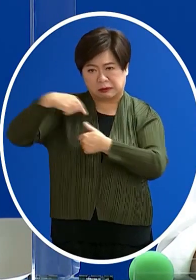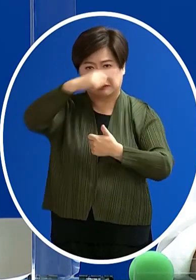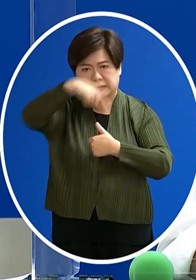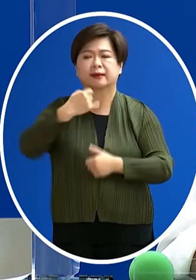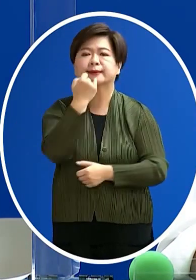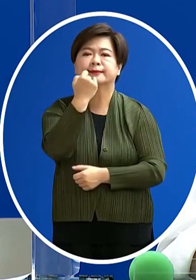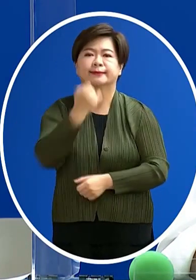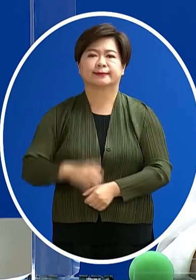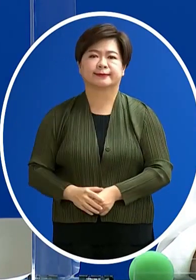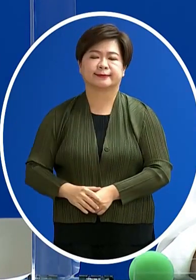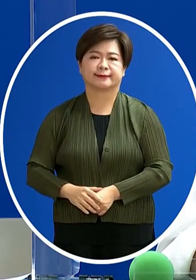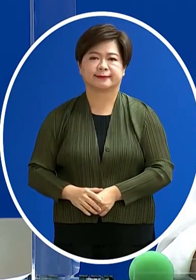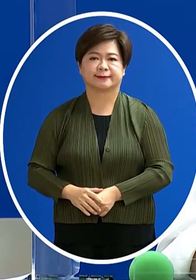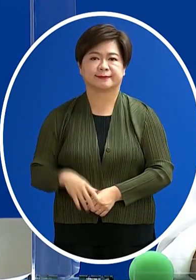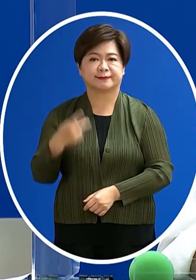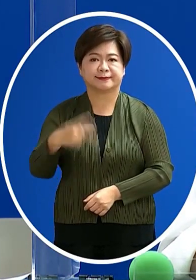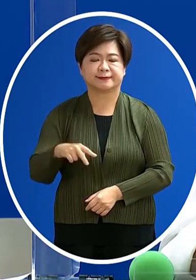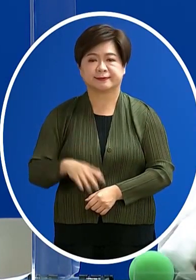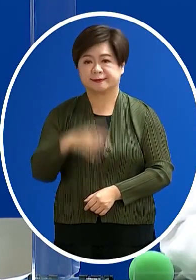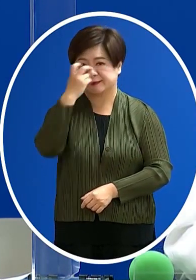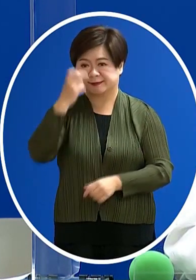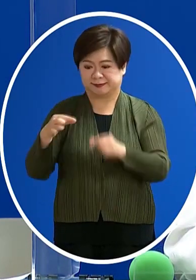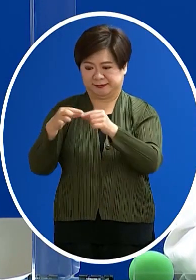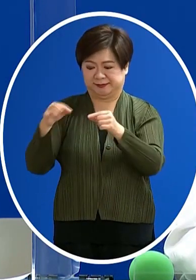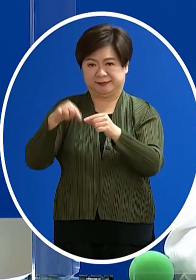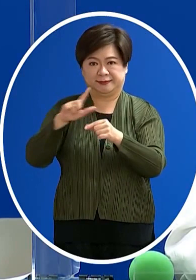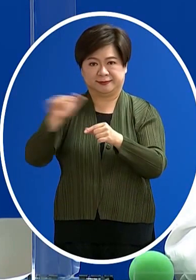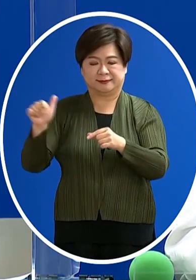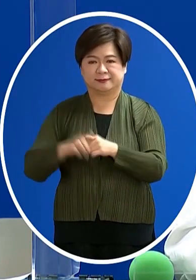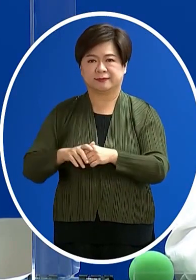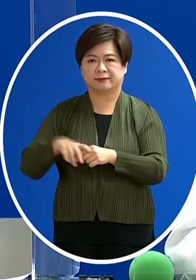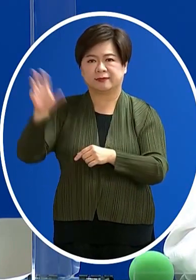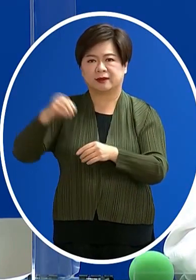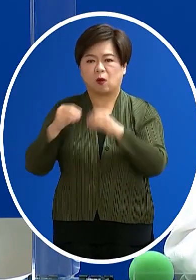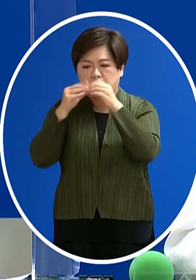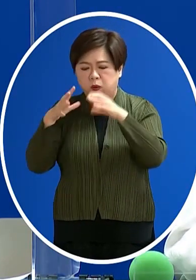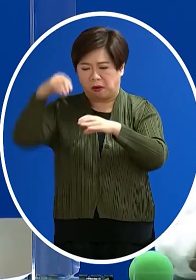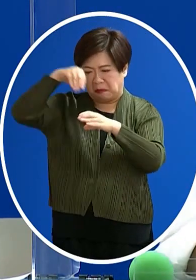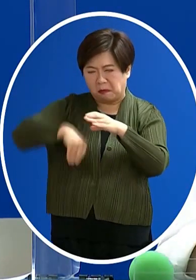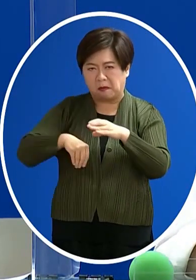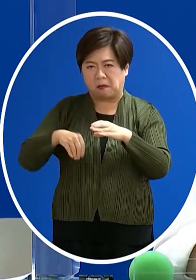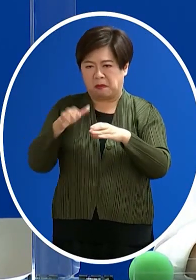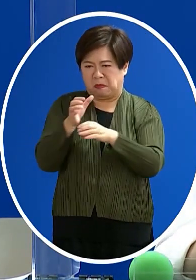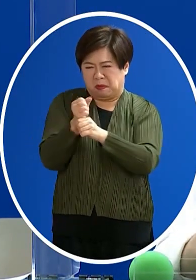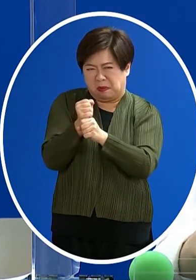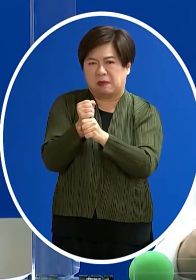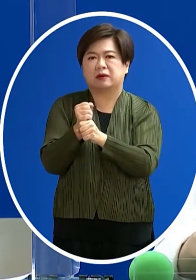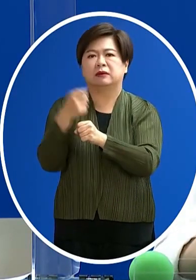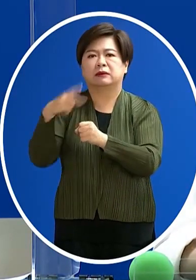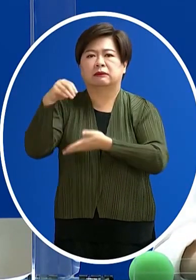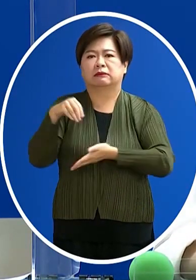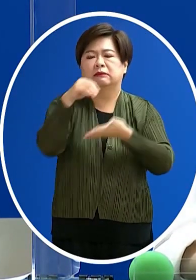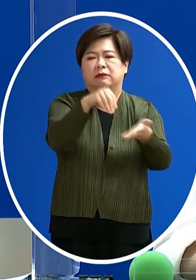是这个你这个采检的器材必须要用塑胶袋密封包好，那一并带至这个社区